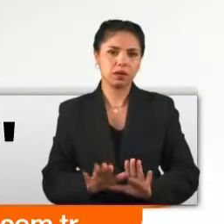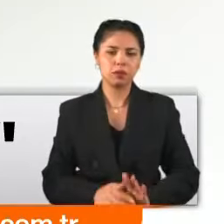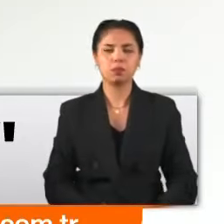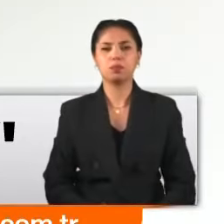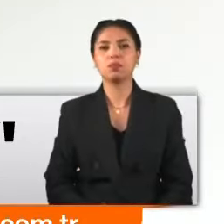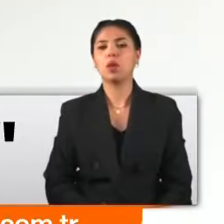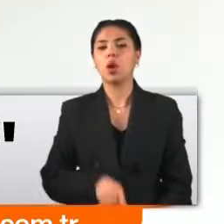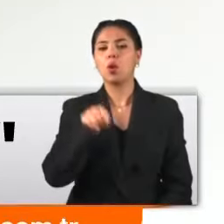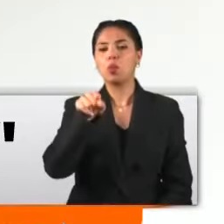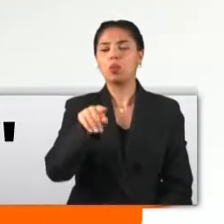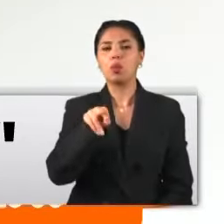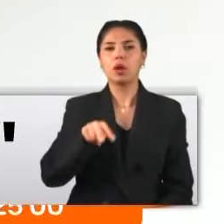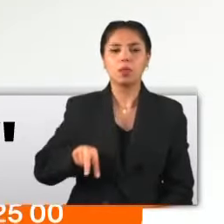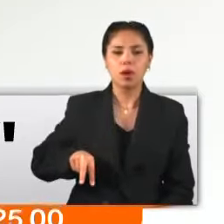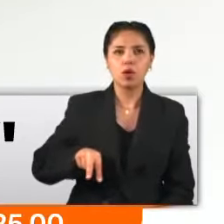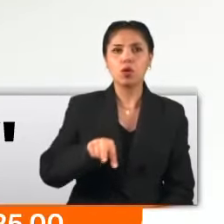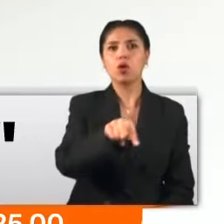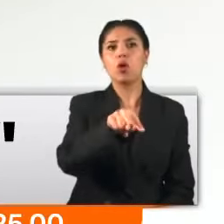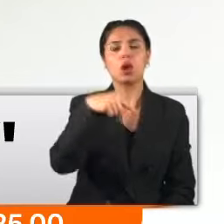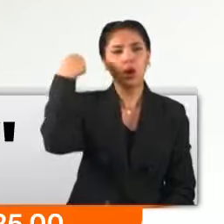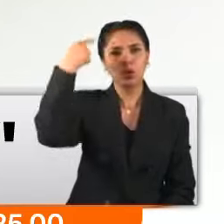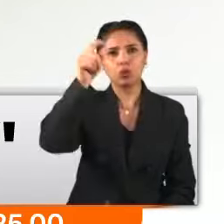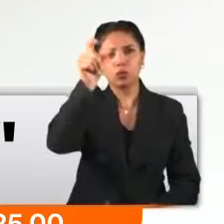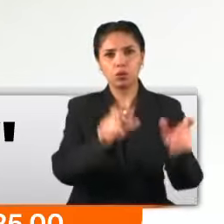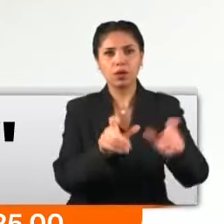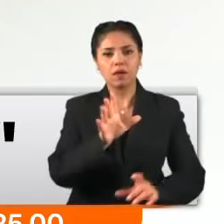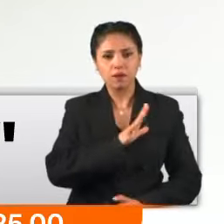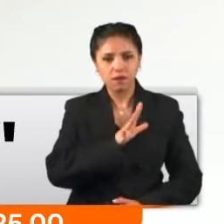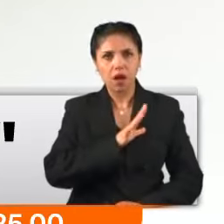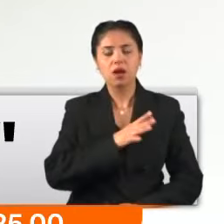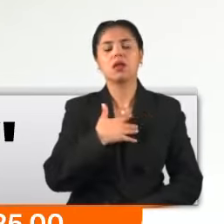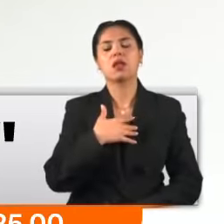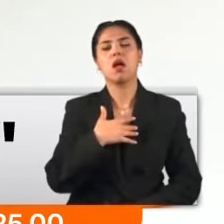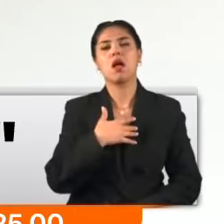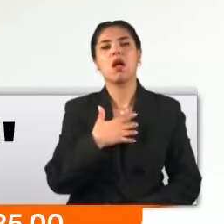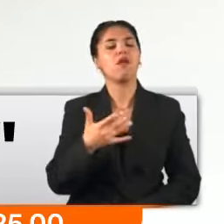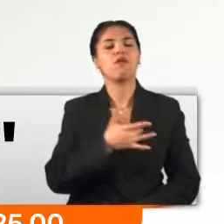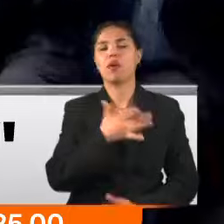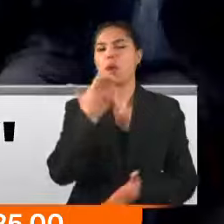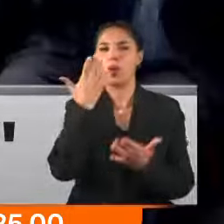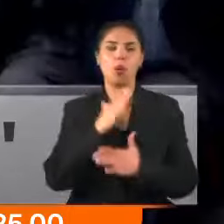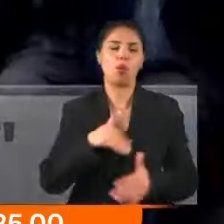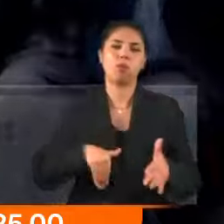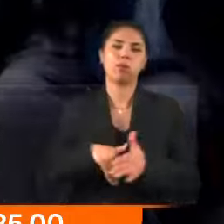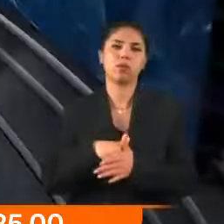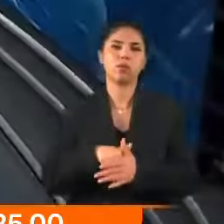tür yollara tevessül edenlerin de gözünün yaşına bakmayız.